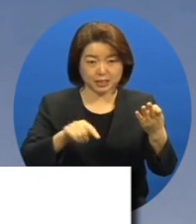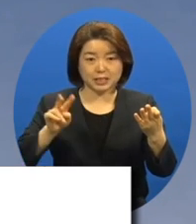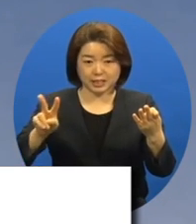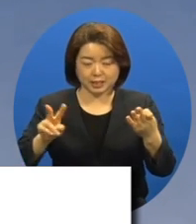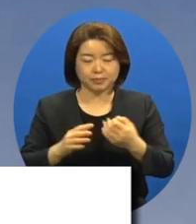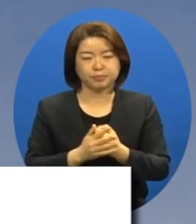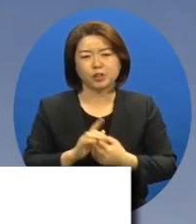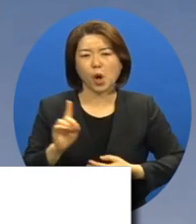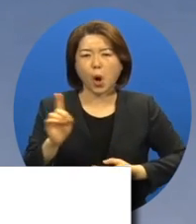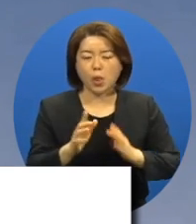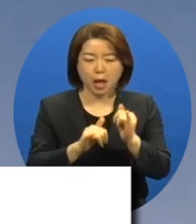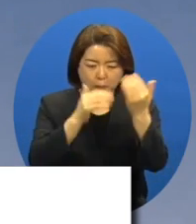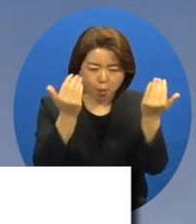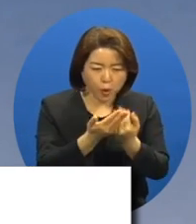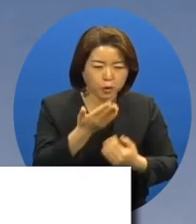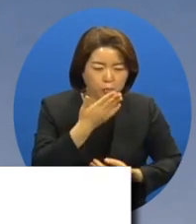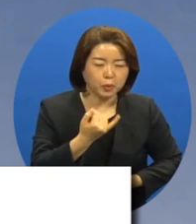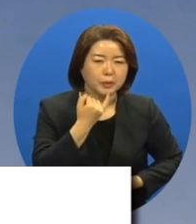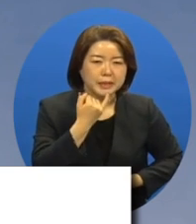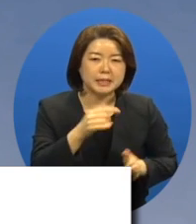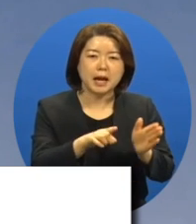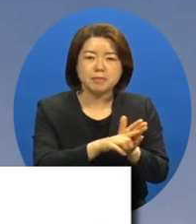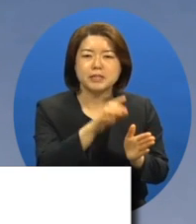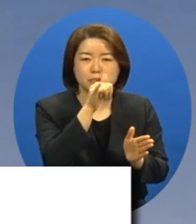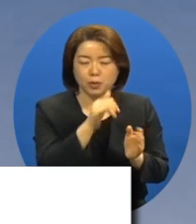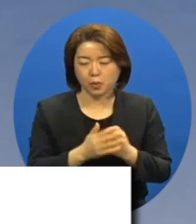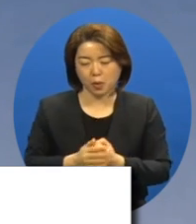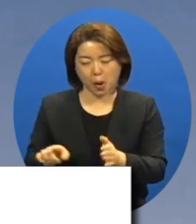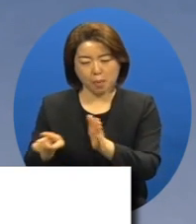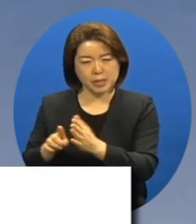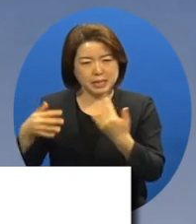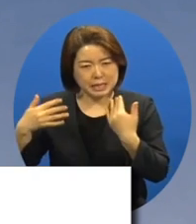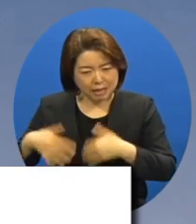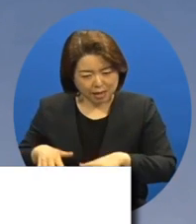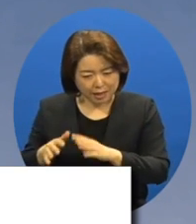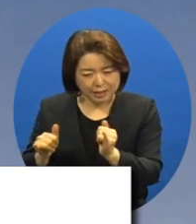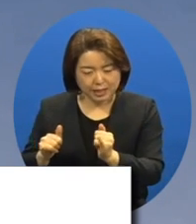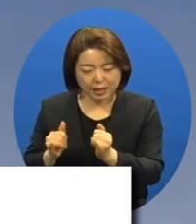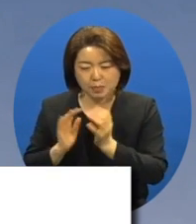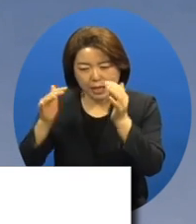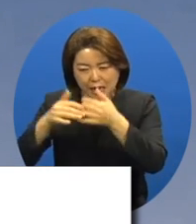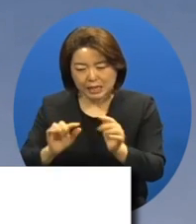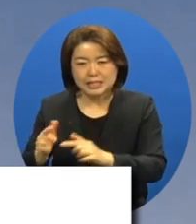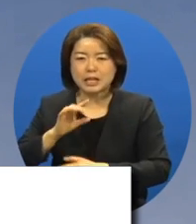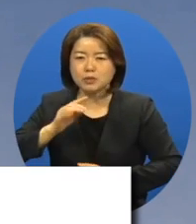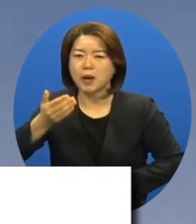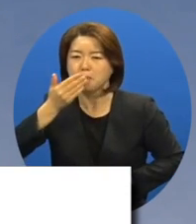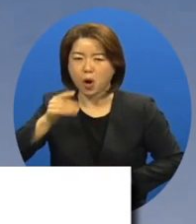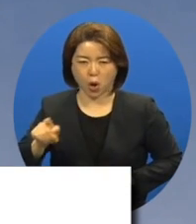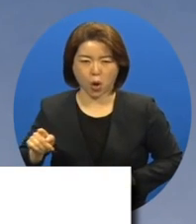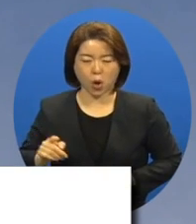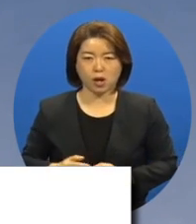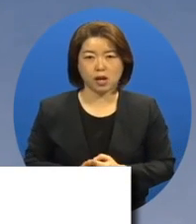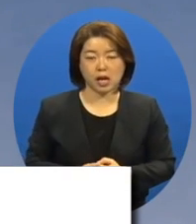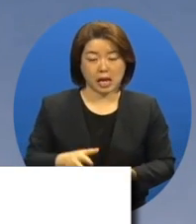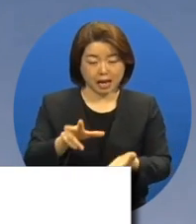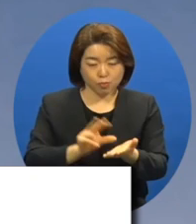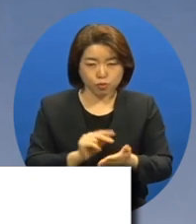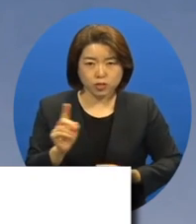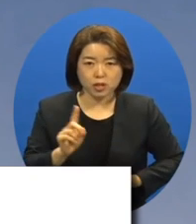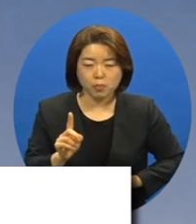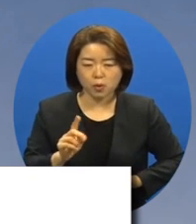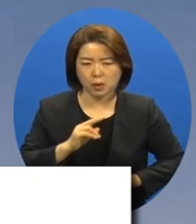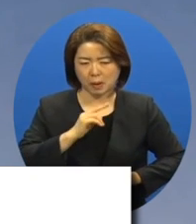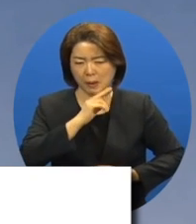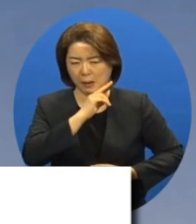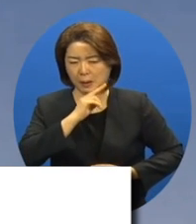먹을만한 믿음이 있고 믿음이 연약한 자는 채소를 안 먹는 이라 문제는 의심하면서 먹는 경우